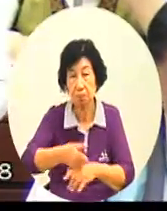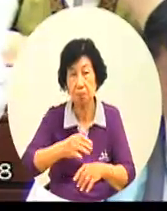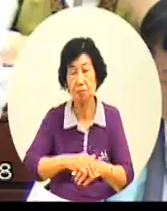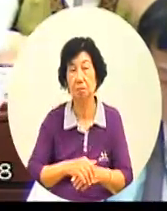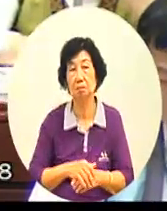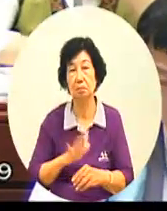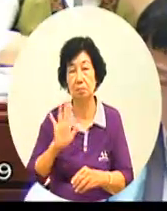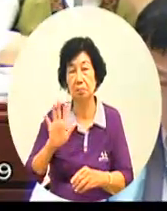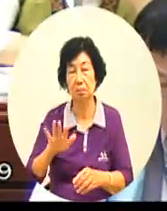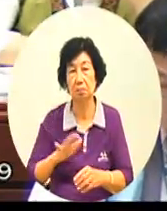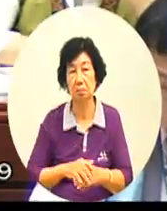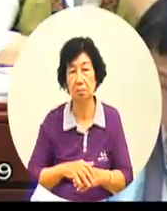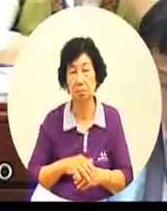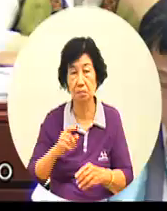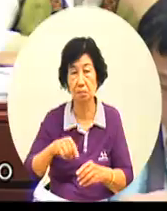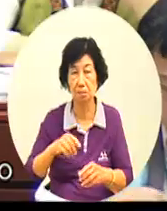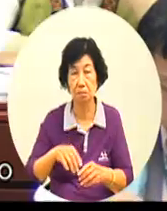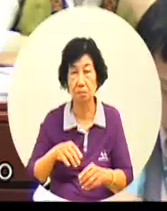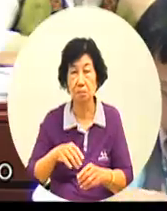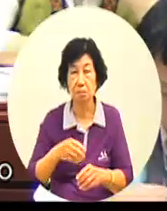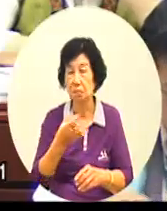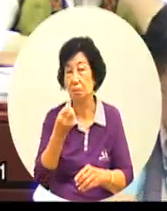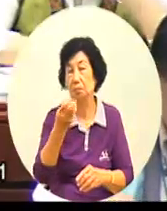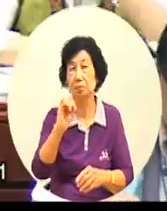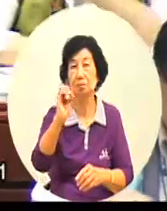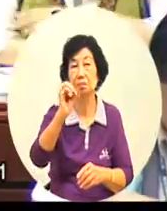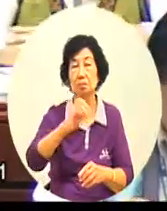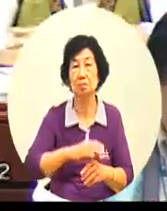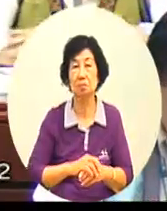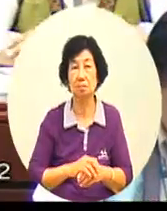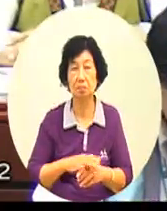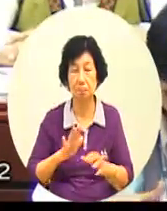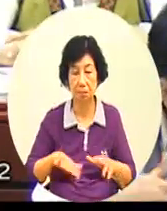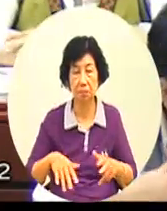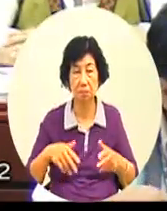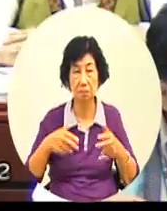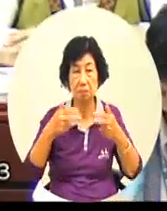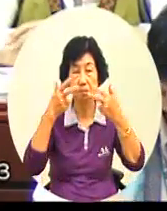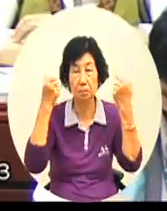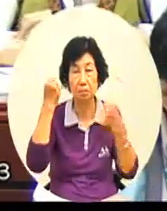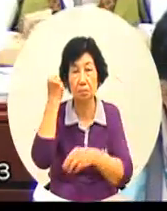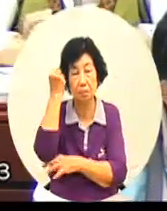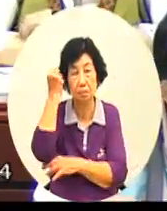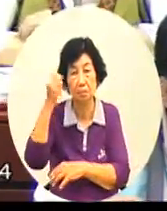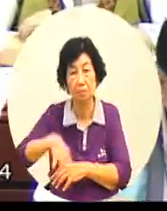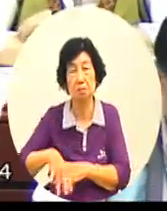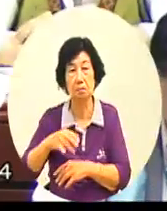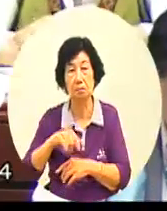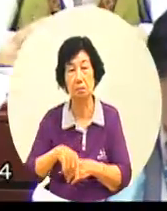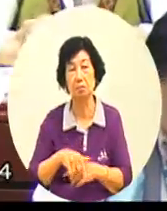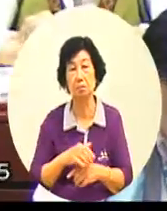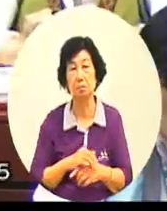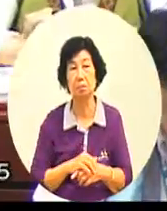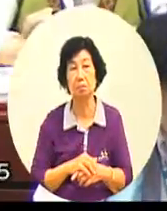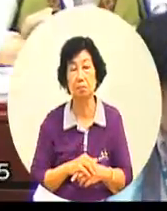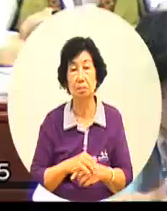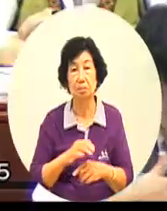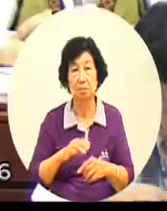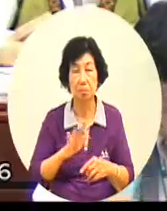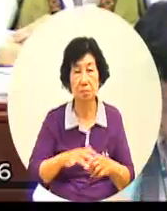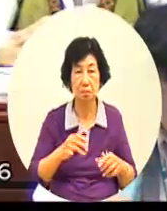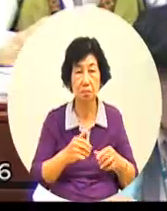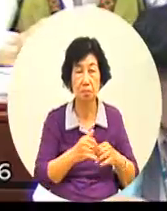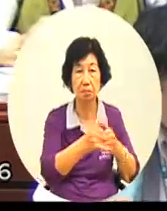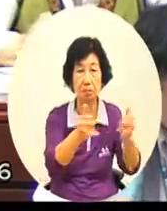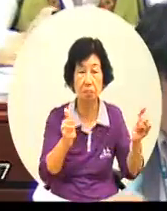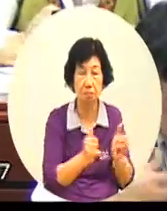我想我会再去了解我们将部落食堂已经推行第二年，明年第三年，其实在族人长辈来